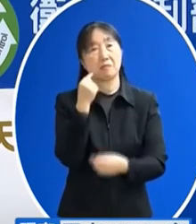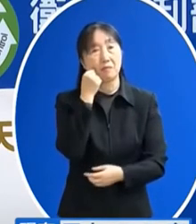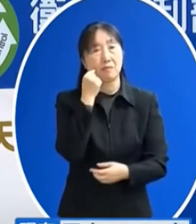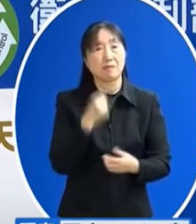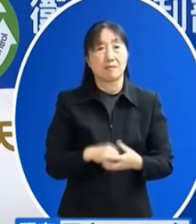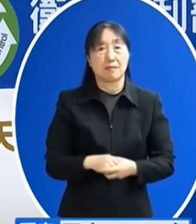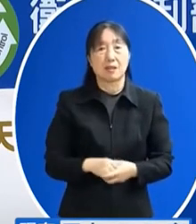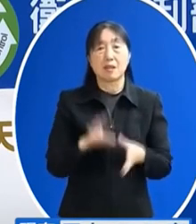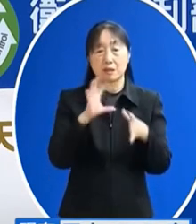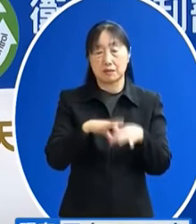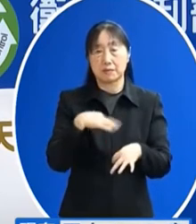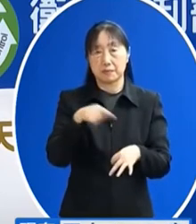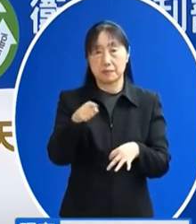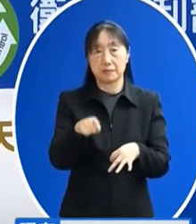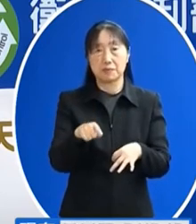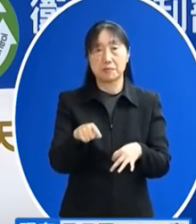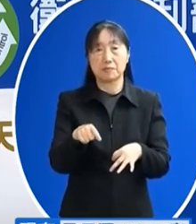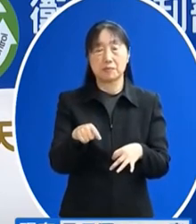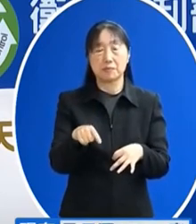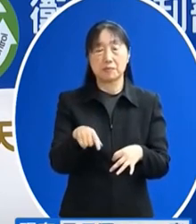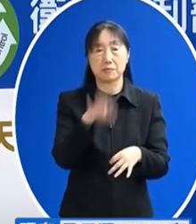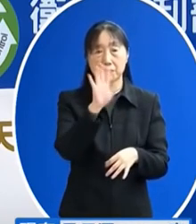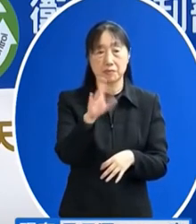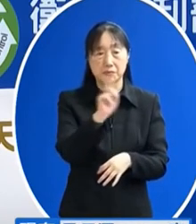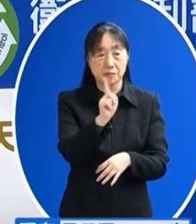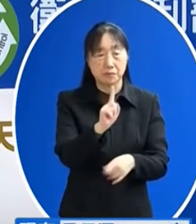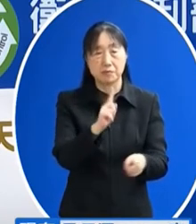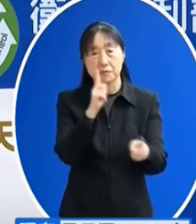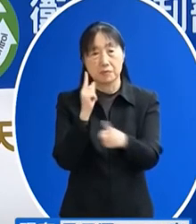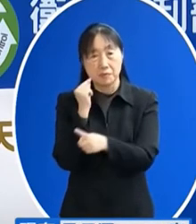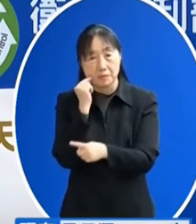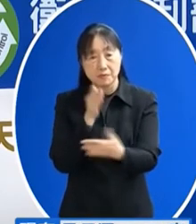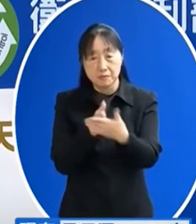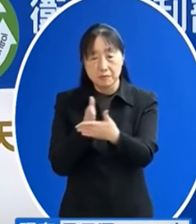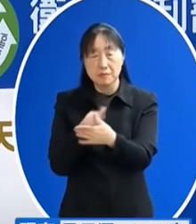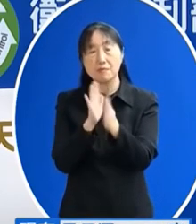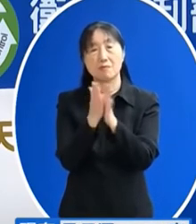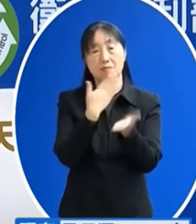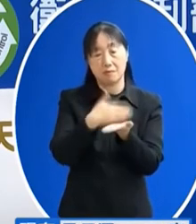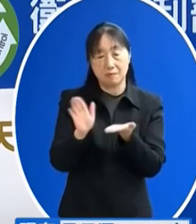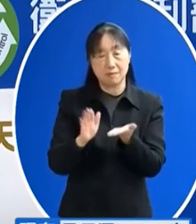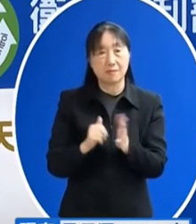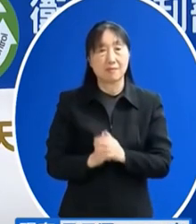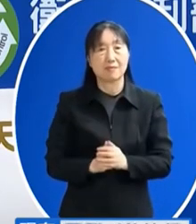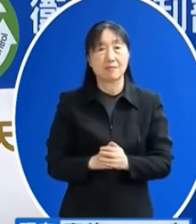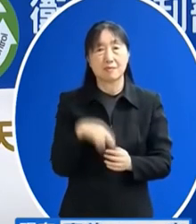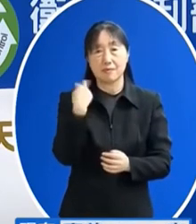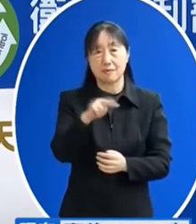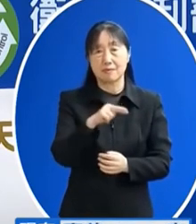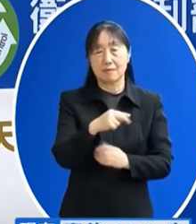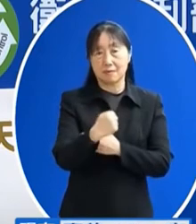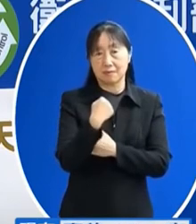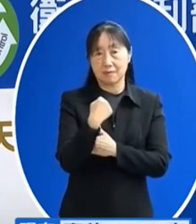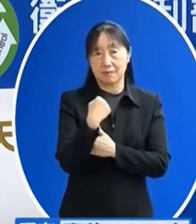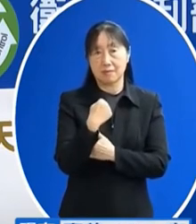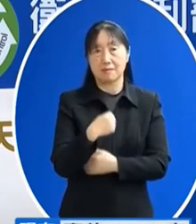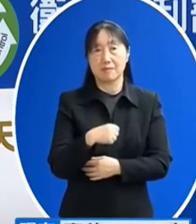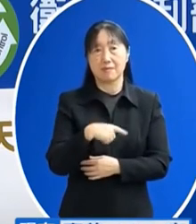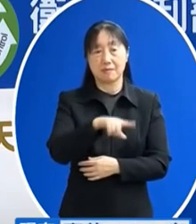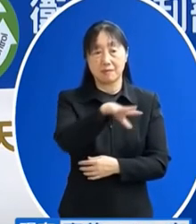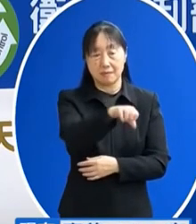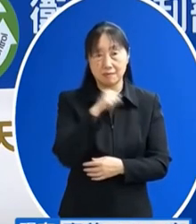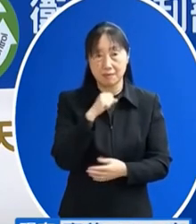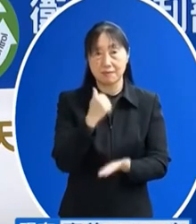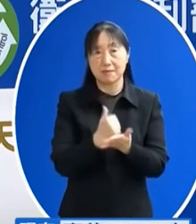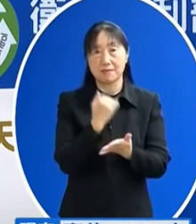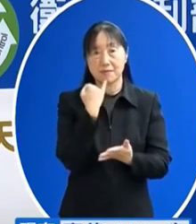好，所以我们尽量要排除各种可能的一个哈这种障碍哈，那然后能够尽快的能够取得疫